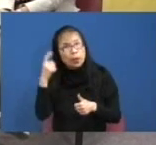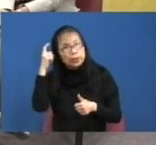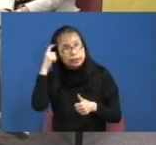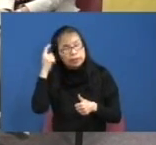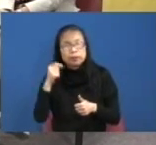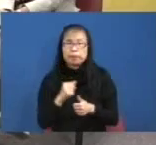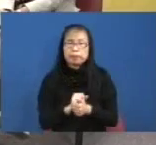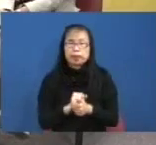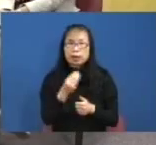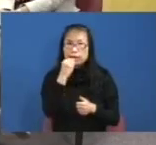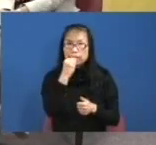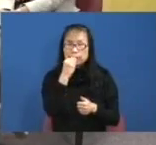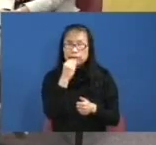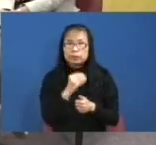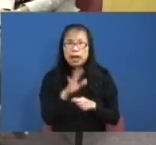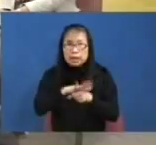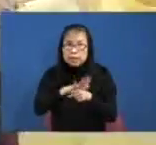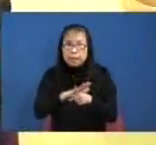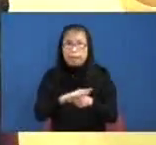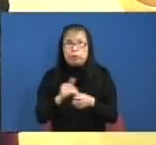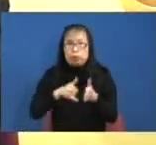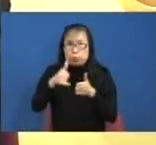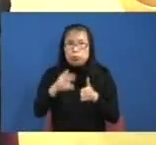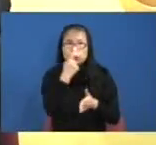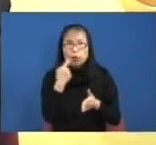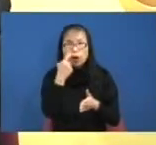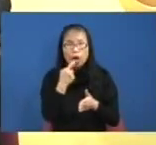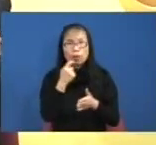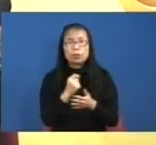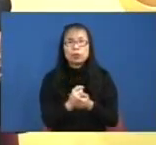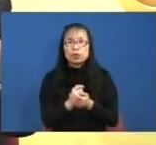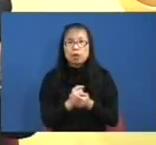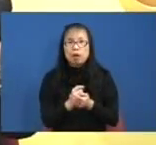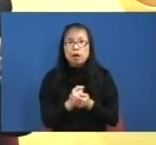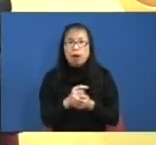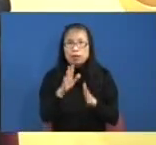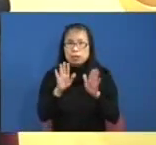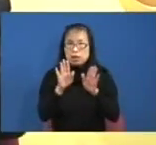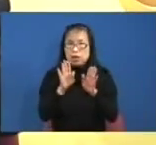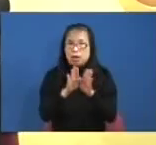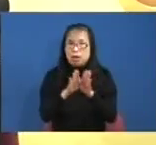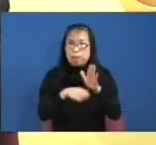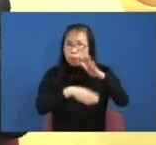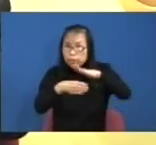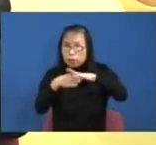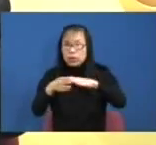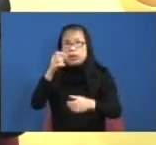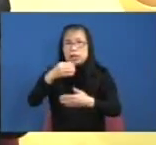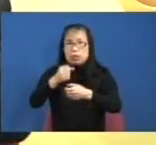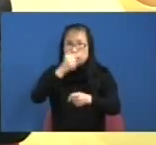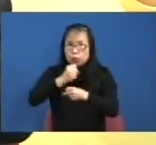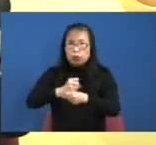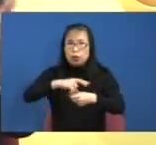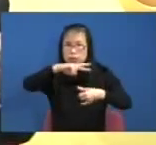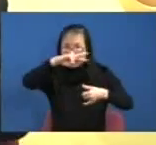是即是在日本那邊出口的一些部門呢，它已經是做了一些測